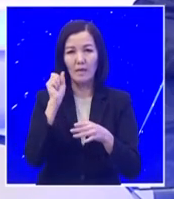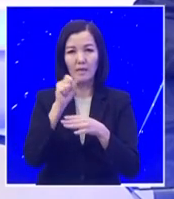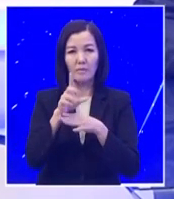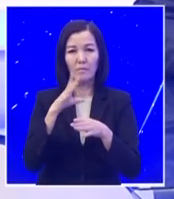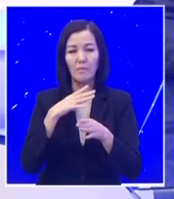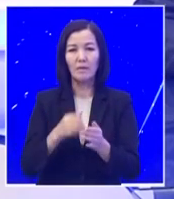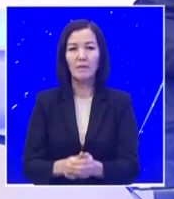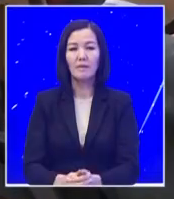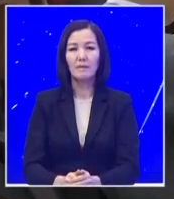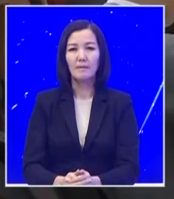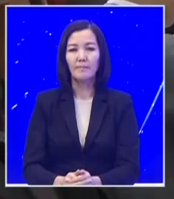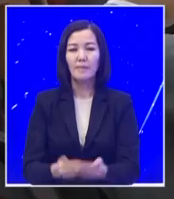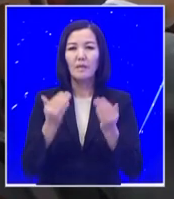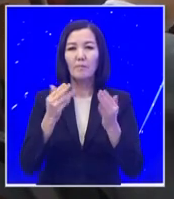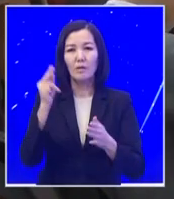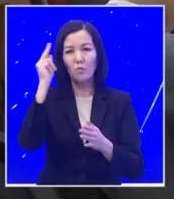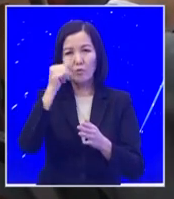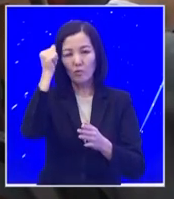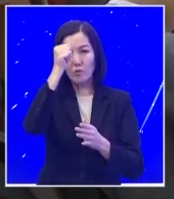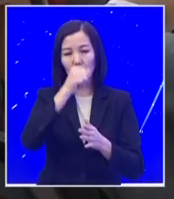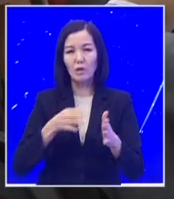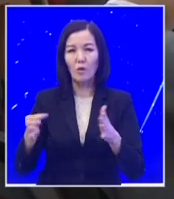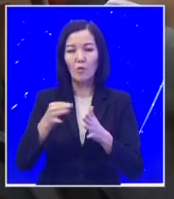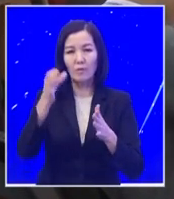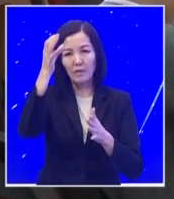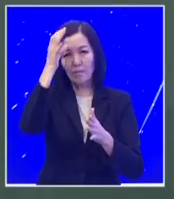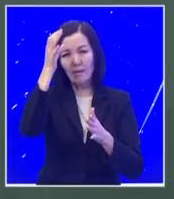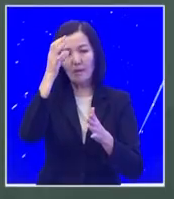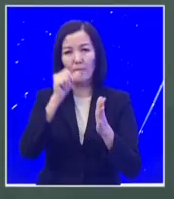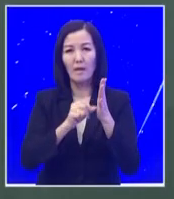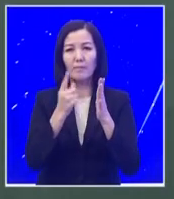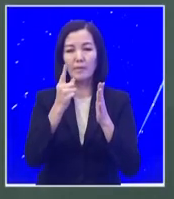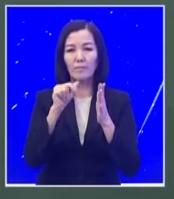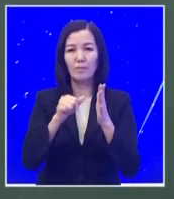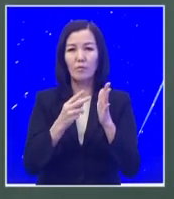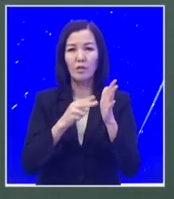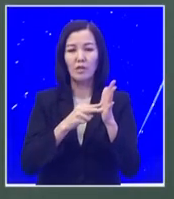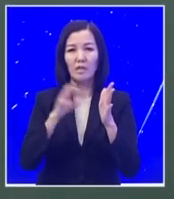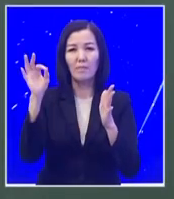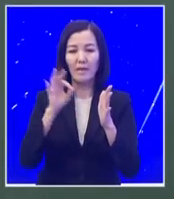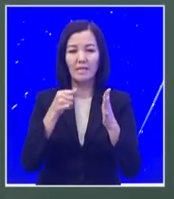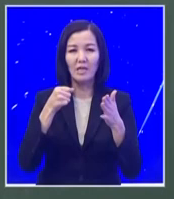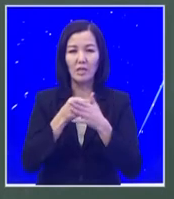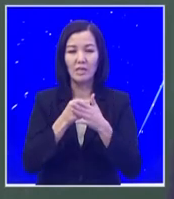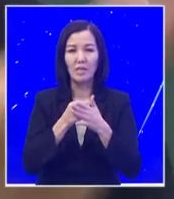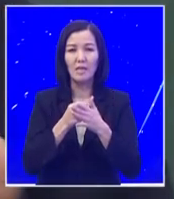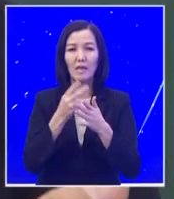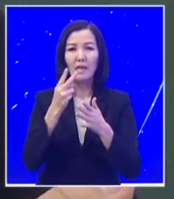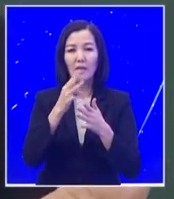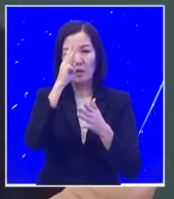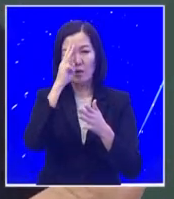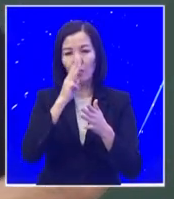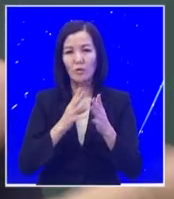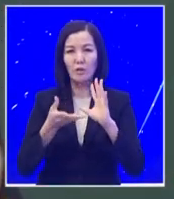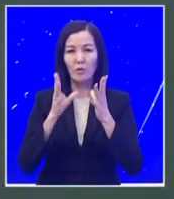берді. Биылғы оқу жылында облыста білім беру көрсеткіші 61,7%-ға жеткен. Алғашқы 2,90-ның